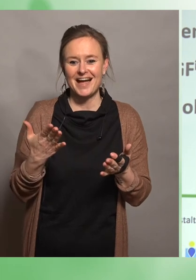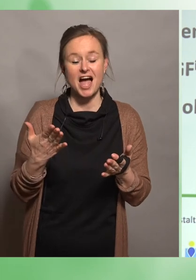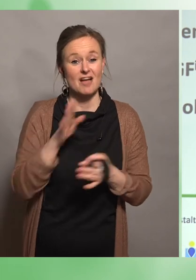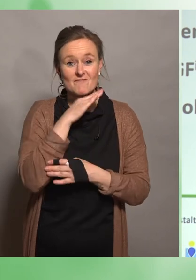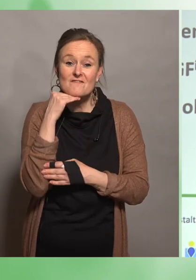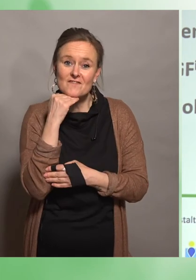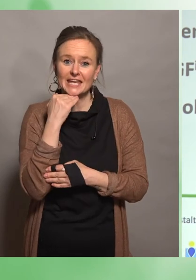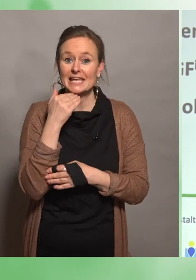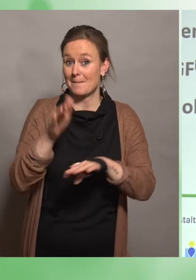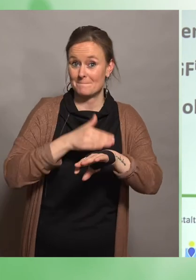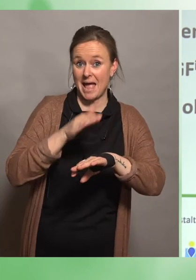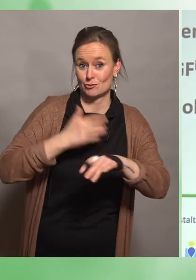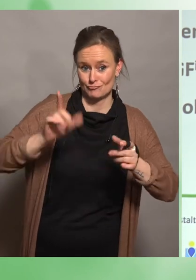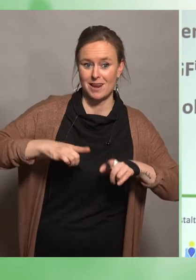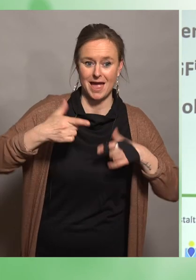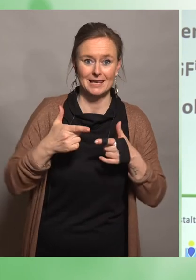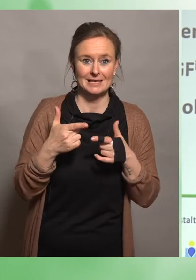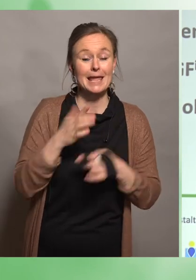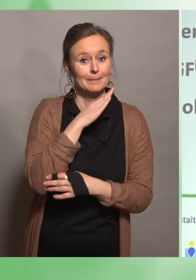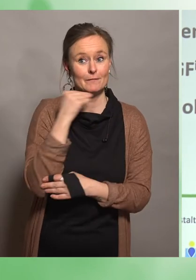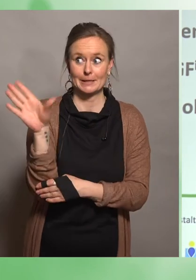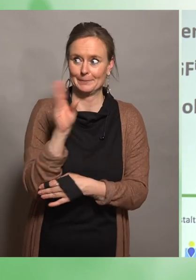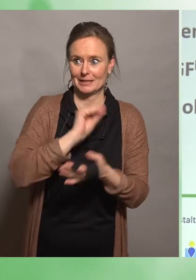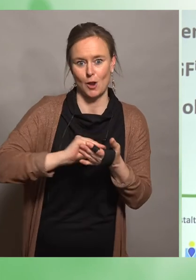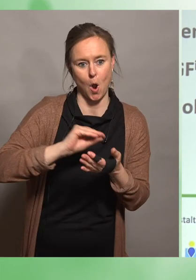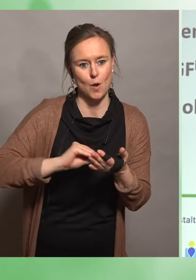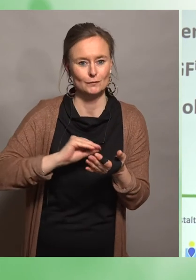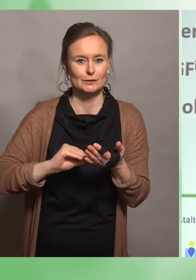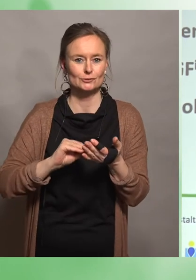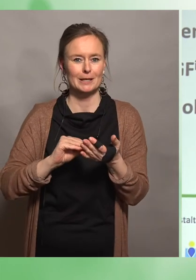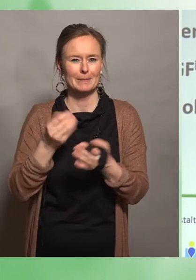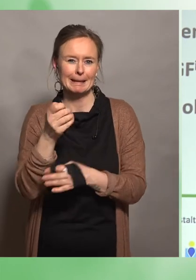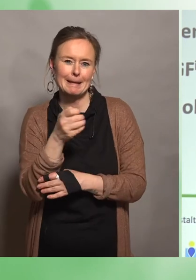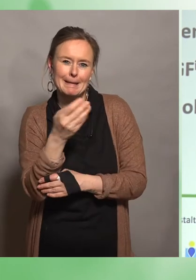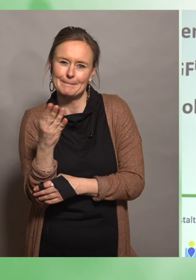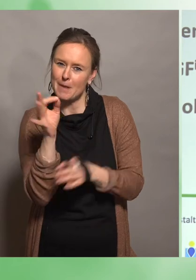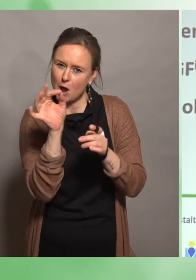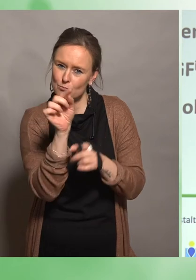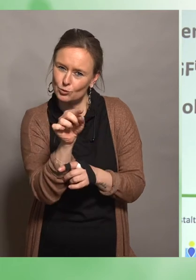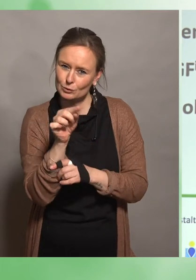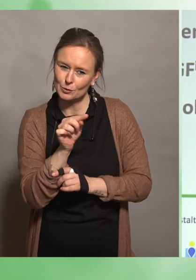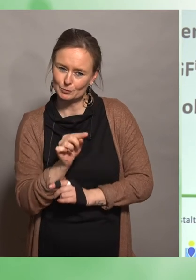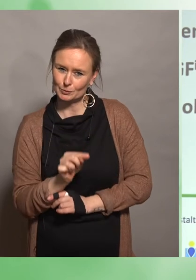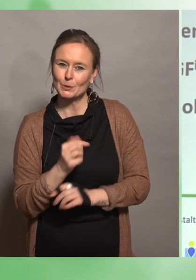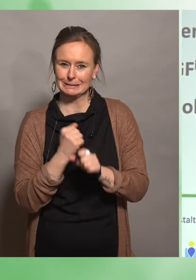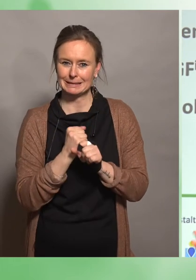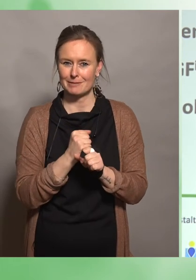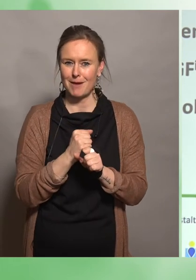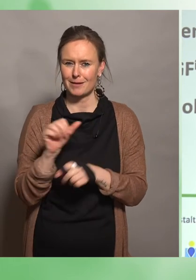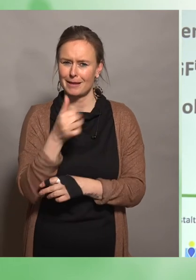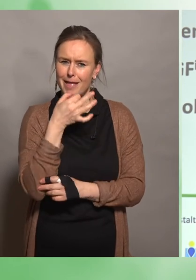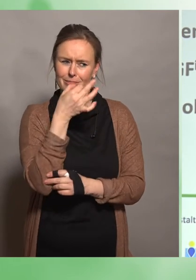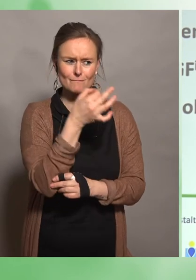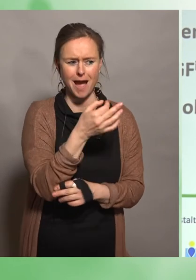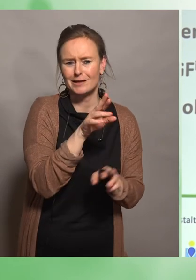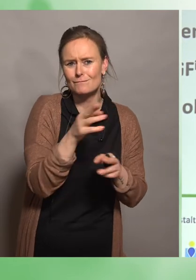erlebt. Ich habe mir wirklich viel mitgeschrieben. Ich habe es in so ein paar Punkte gegliedert. Das eine natürlich die Frage, warum tut man das?